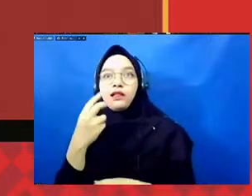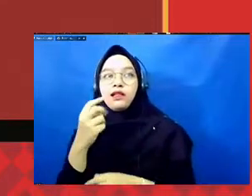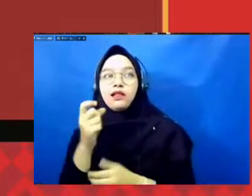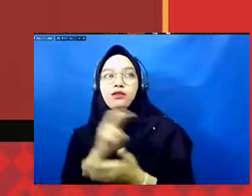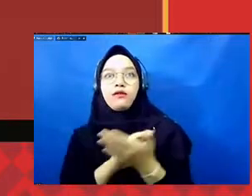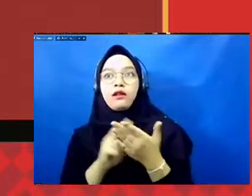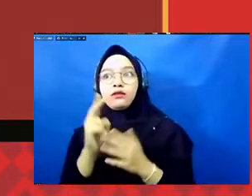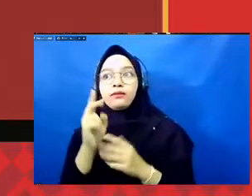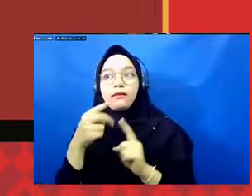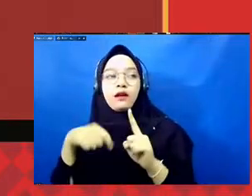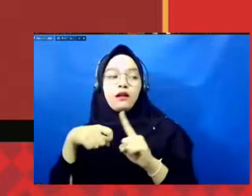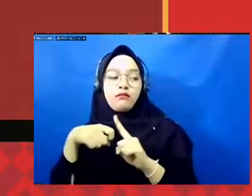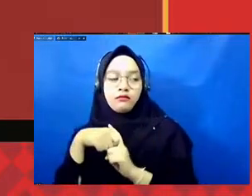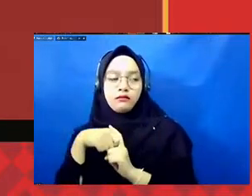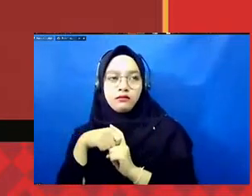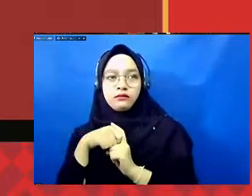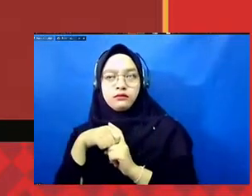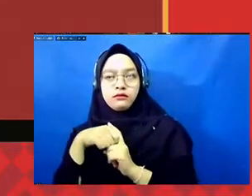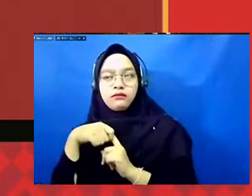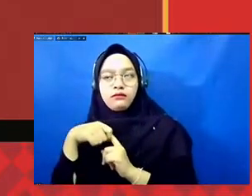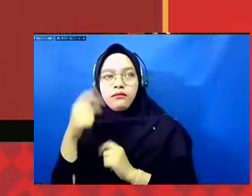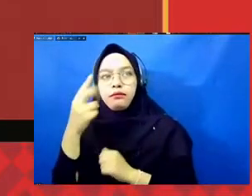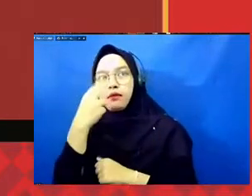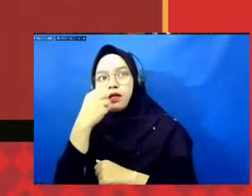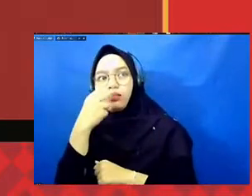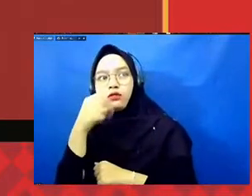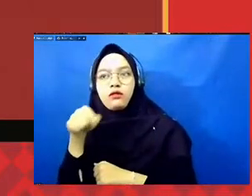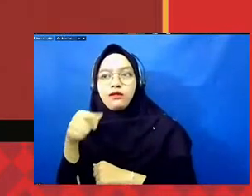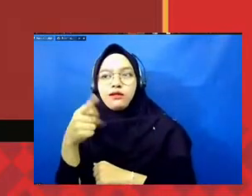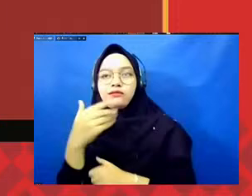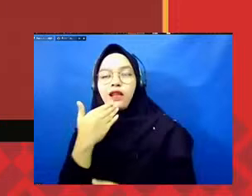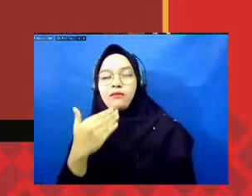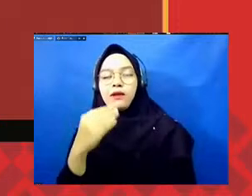Bu Silvi. Salam kenal.